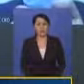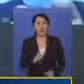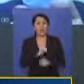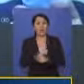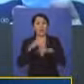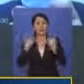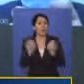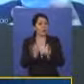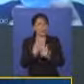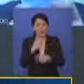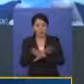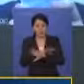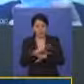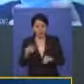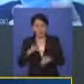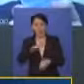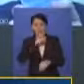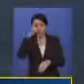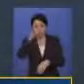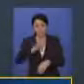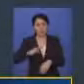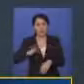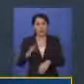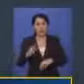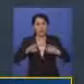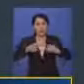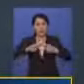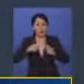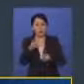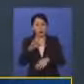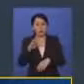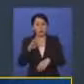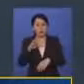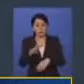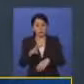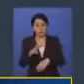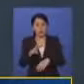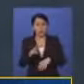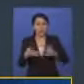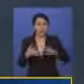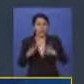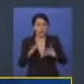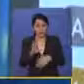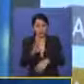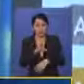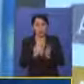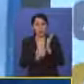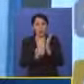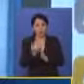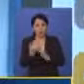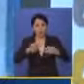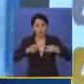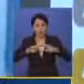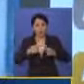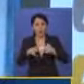Карантин режиміне қарамастан солтүстік қазақстандықтар жеке мәселелері бойынша әкімге жүгіне алды. Әрине онлайн форматта. Көтерілген мәселелердің